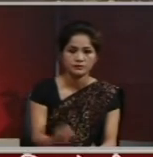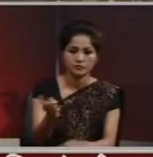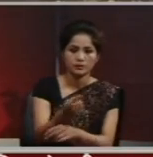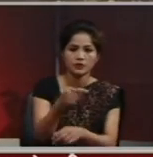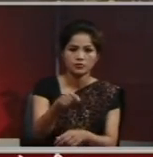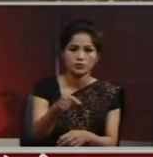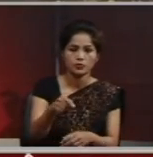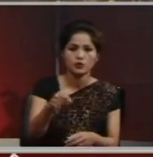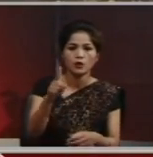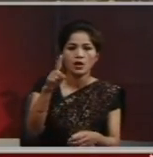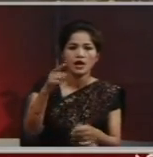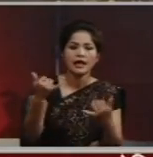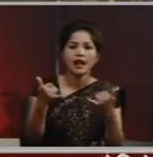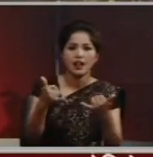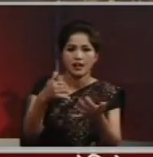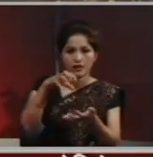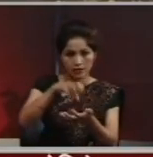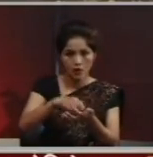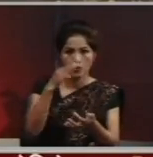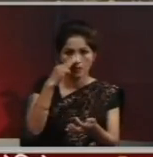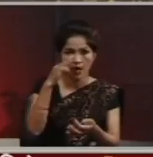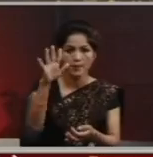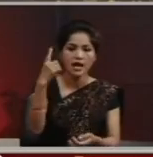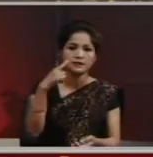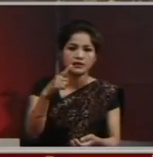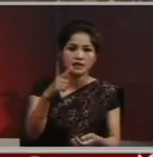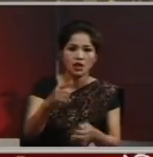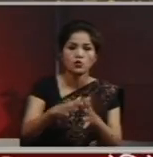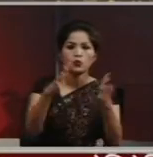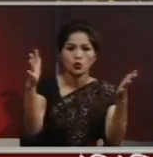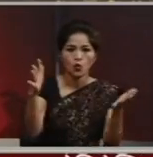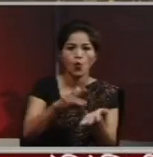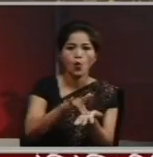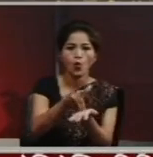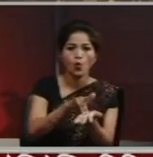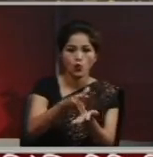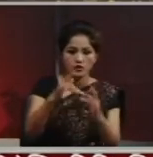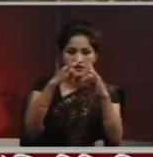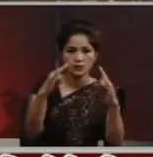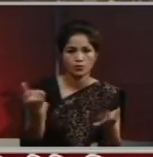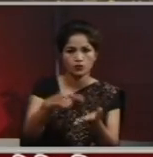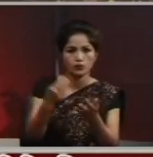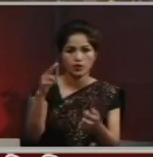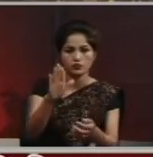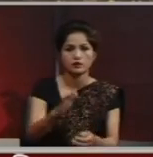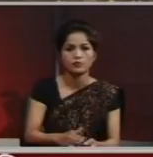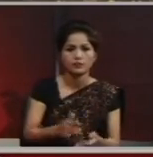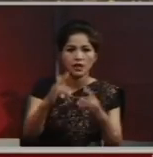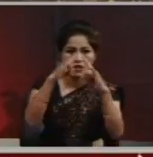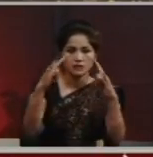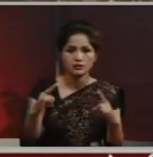बिरगन्जको आदर्शनगरस्थित रङ्गशालामा 5 दिने वृहत योग शिविर सुरु भएको छ।